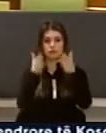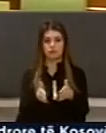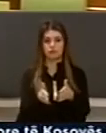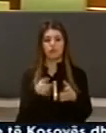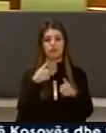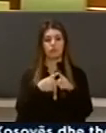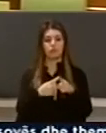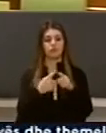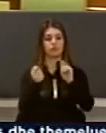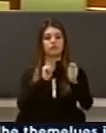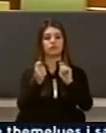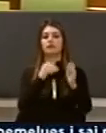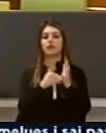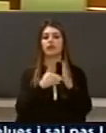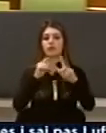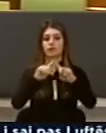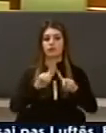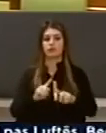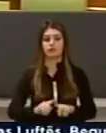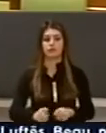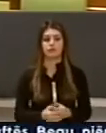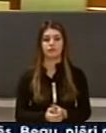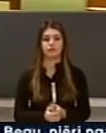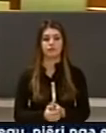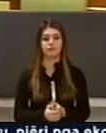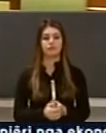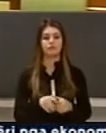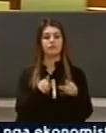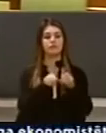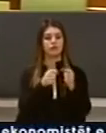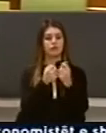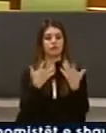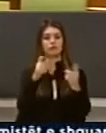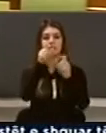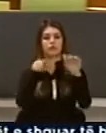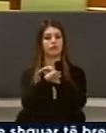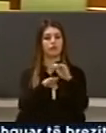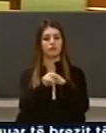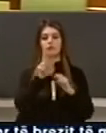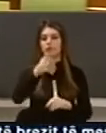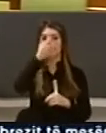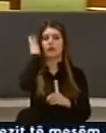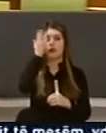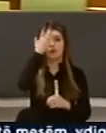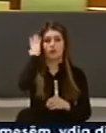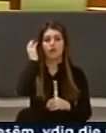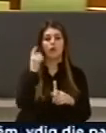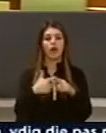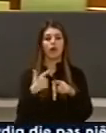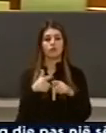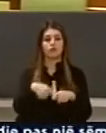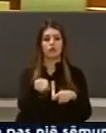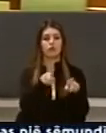marrë masat e nevojshme. Trendet e migrimit ilegal janë shqetësuese, sidomos kur kemi parasysh faktin se qytetarët